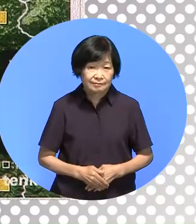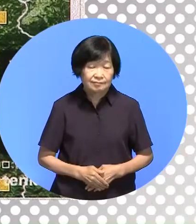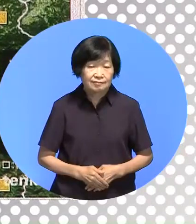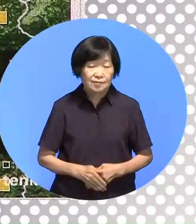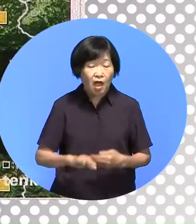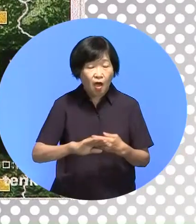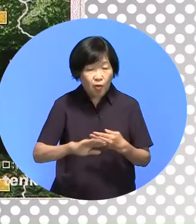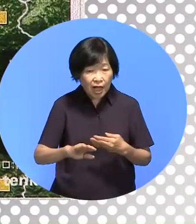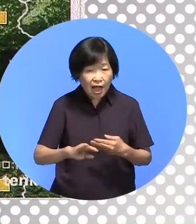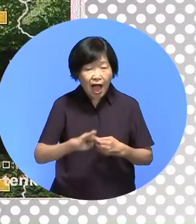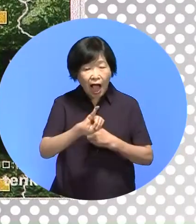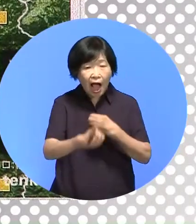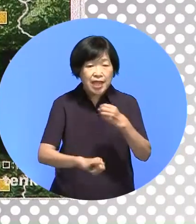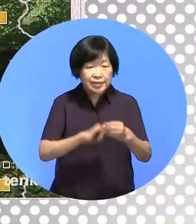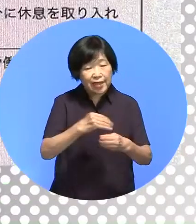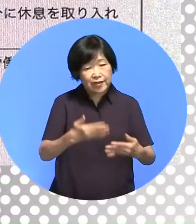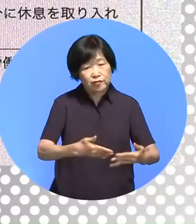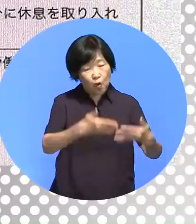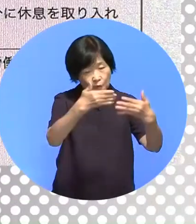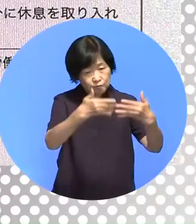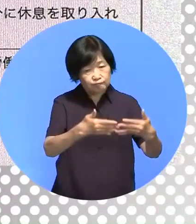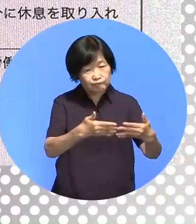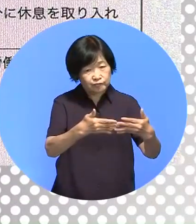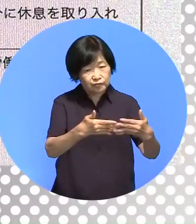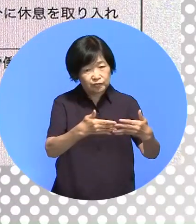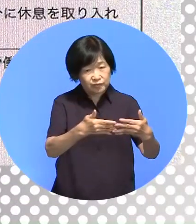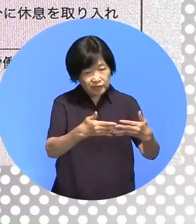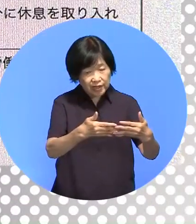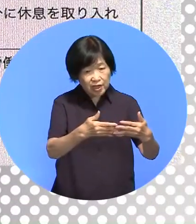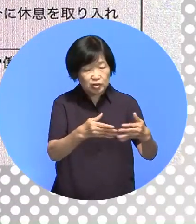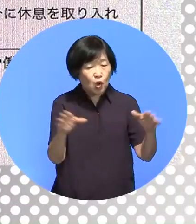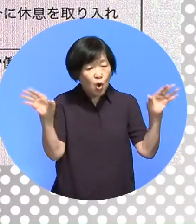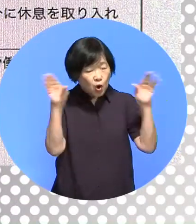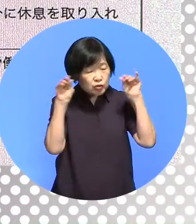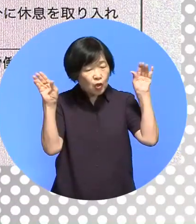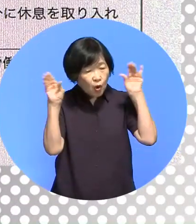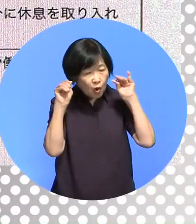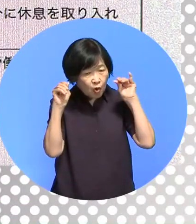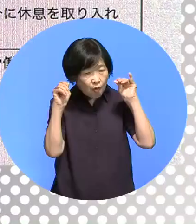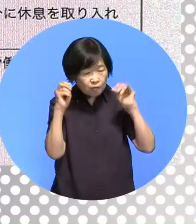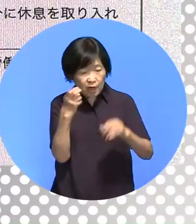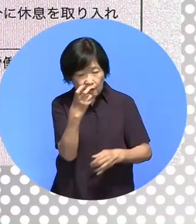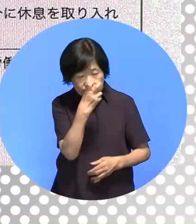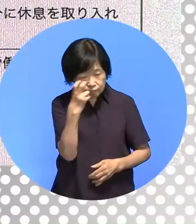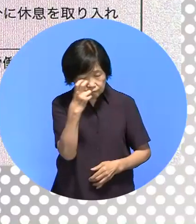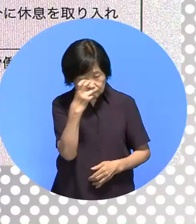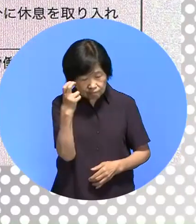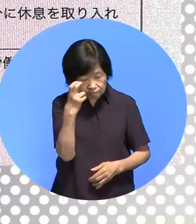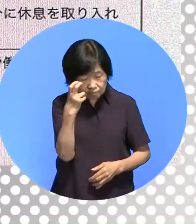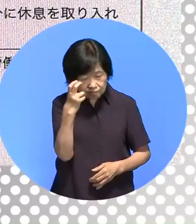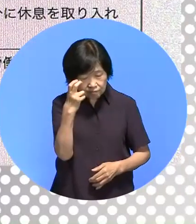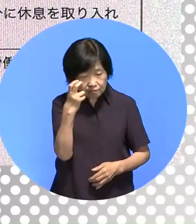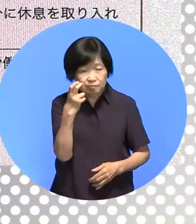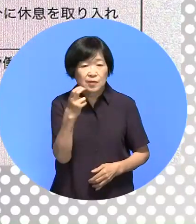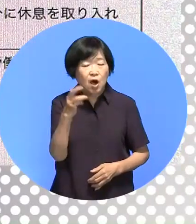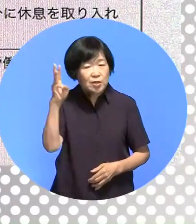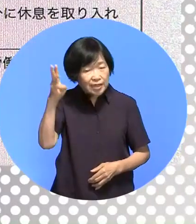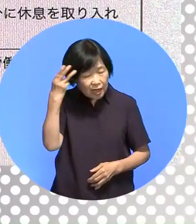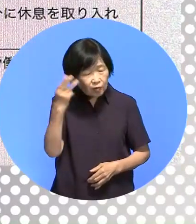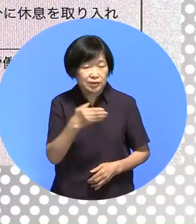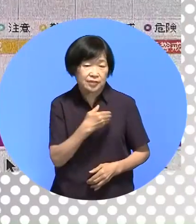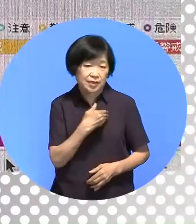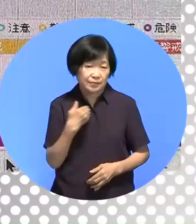この他にもインターネットを利用して天気予報などで発表されている各地の熱中症情報を参考にして予定を立て